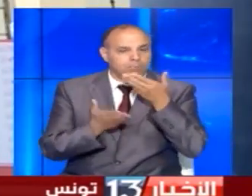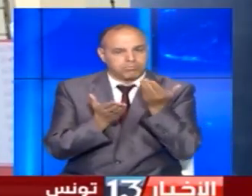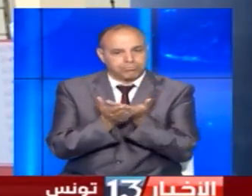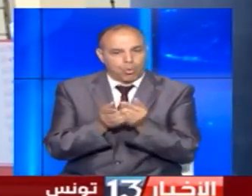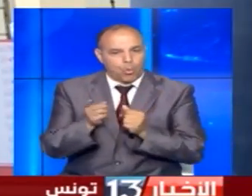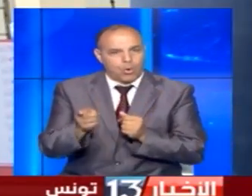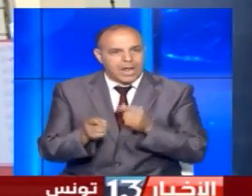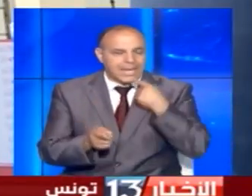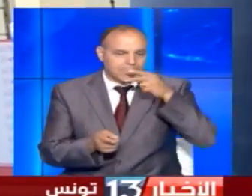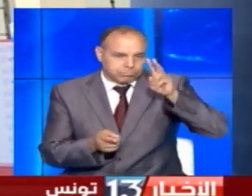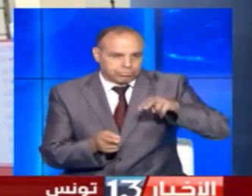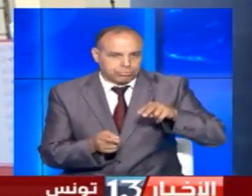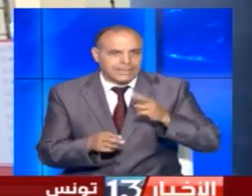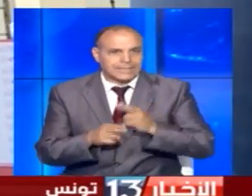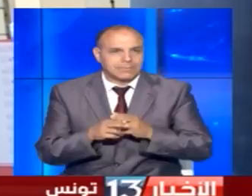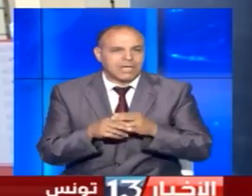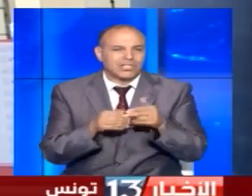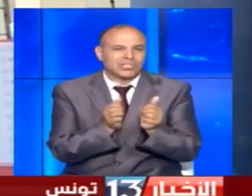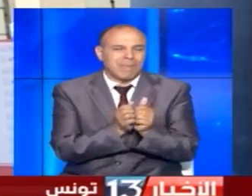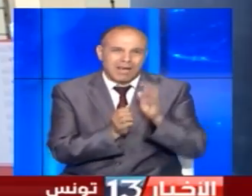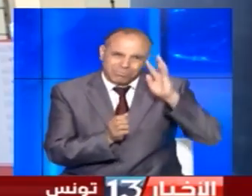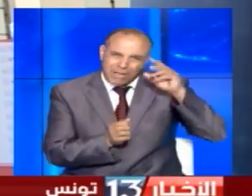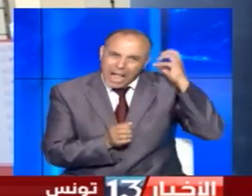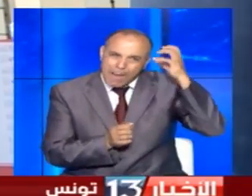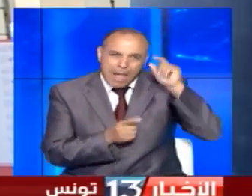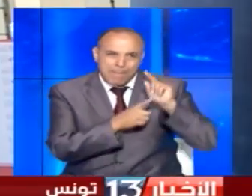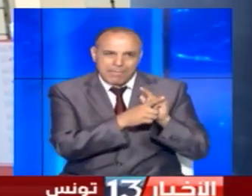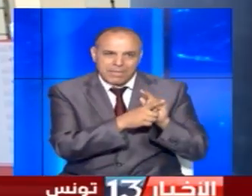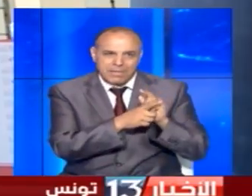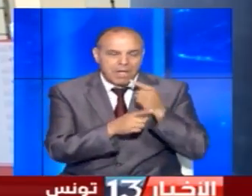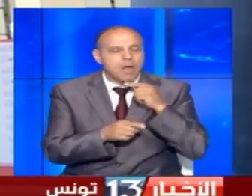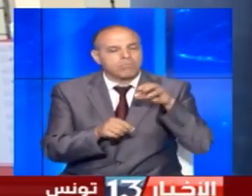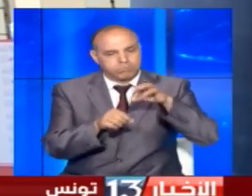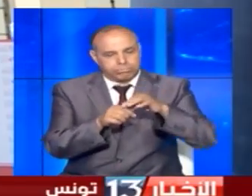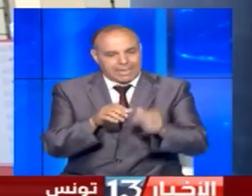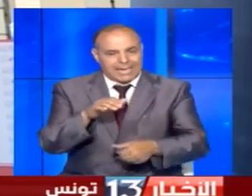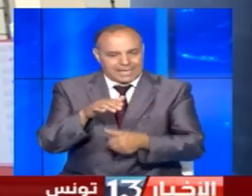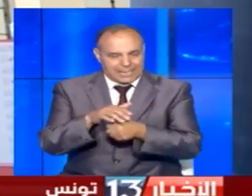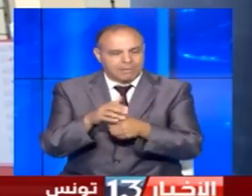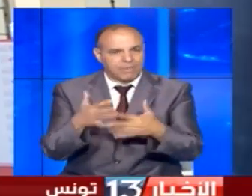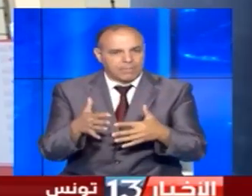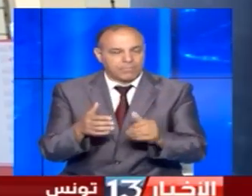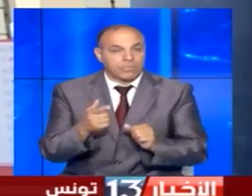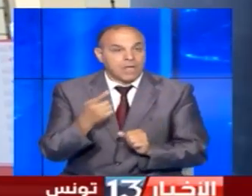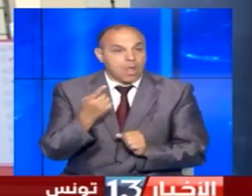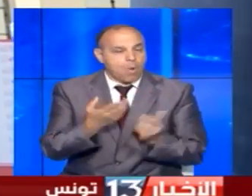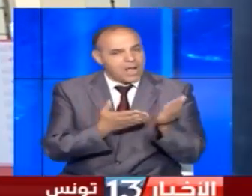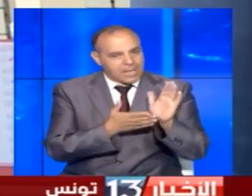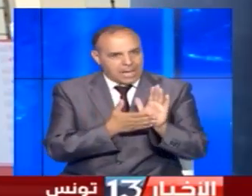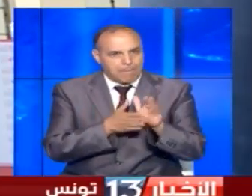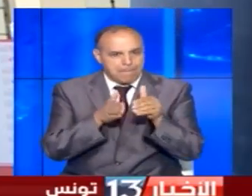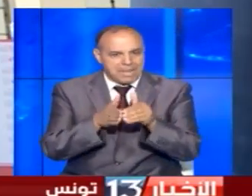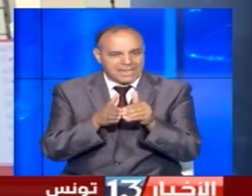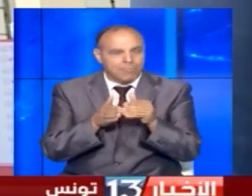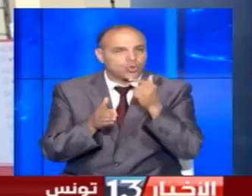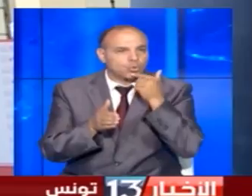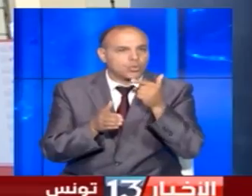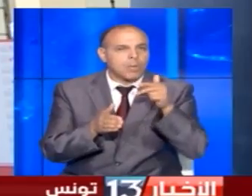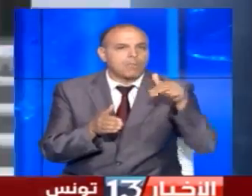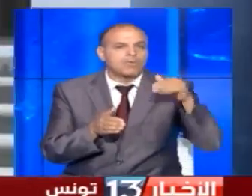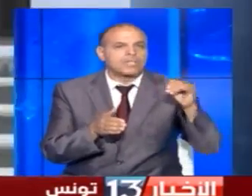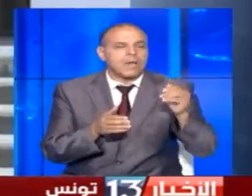أيضا الناطق الرسمي باسم الجبهة الشعبية حمى الهمامي ترشحه عن الجبهة، وتقدم محمد صغير